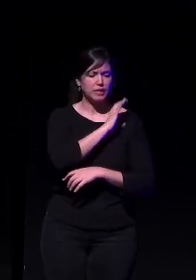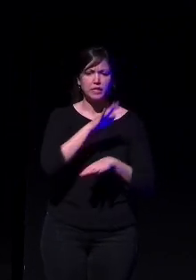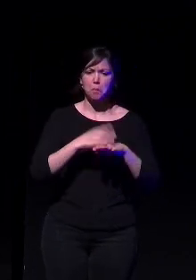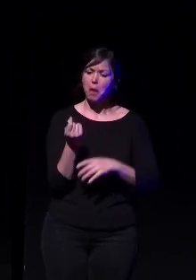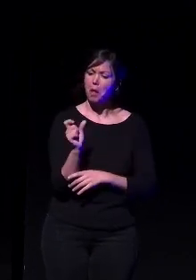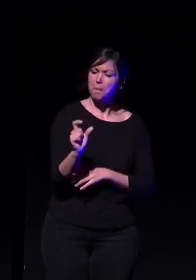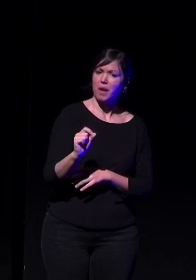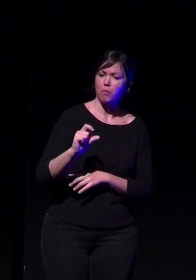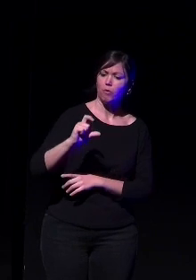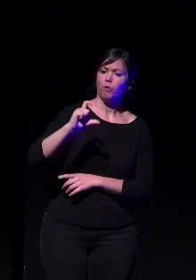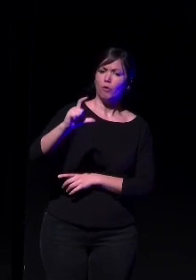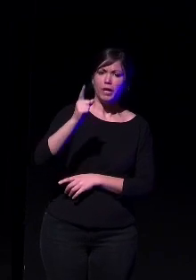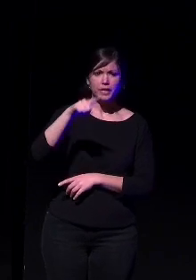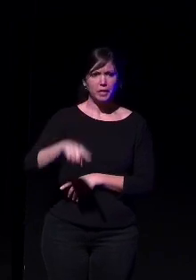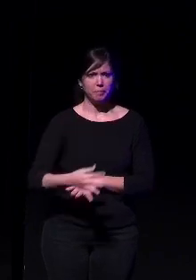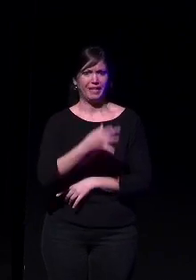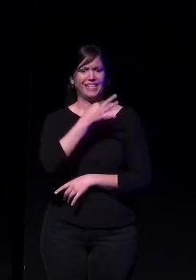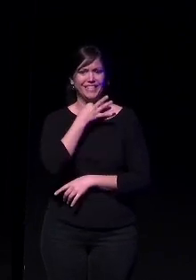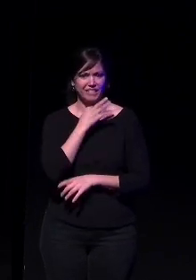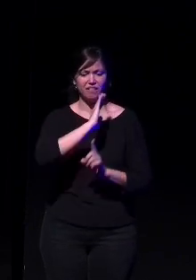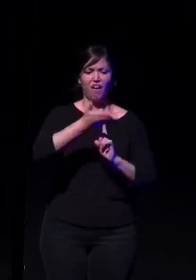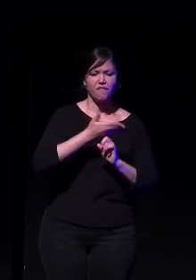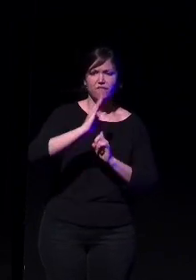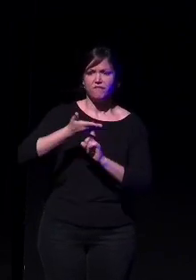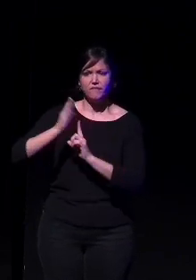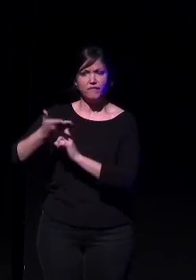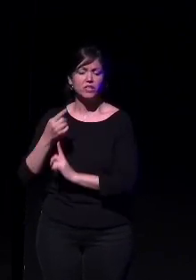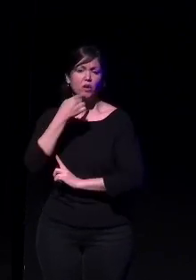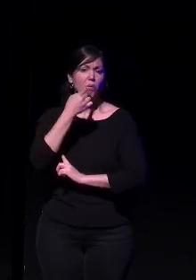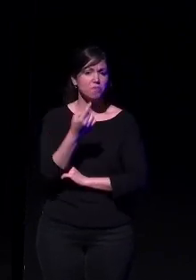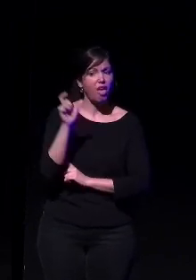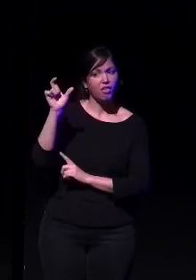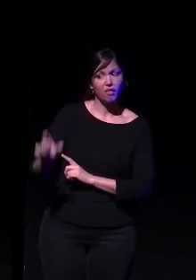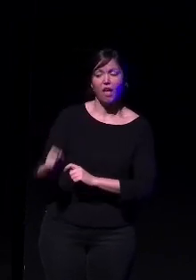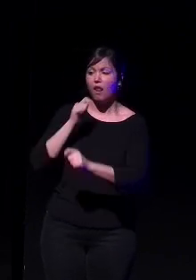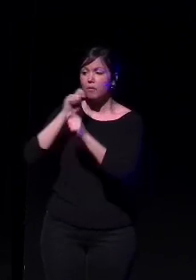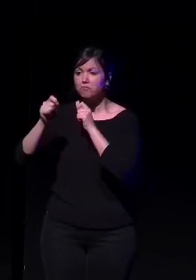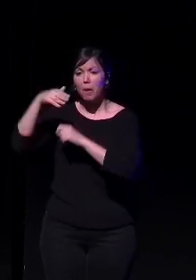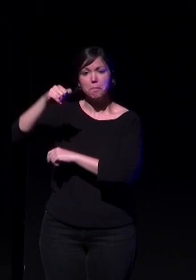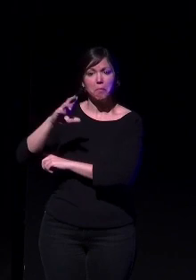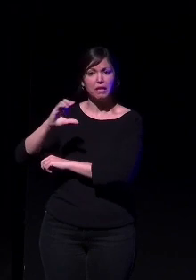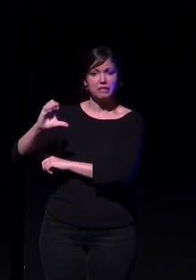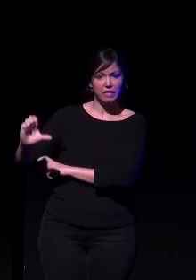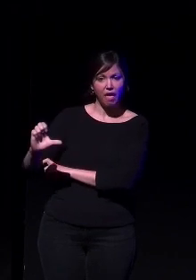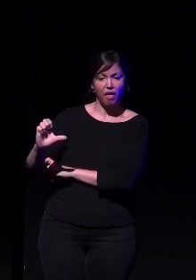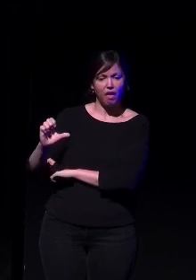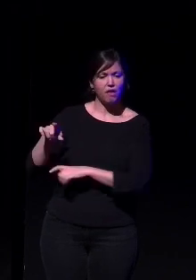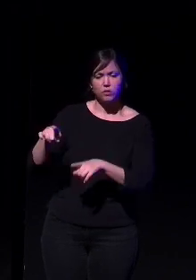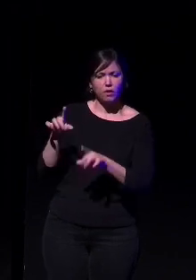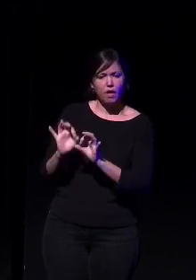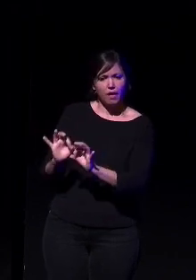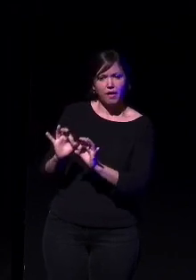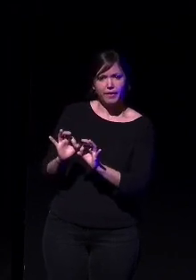preus i, lògicament, a la crisi hídrica que ens afecta, com també ens deia la presentadora, la Mercè, tan greument. Són